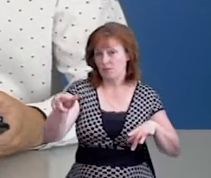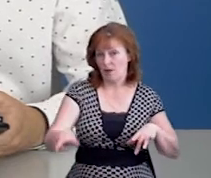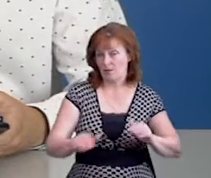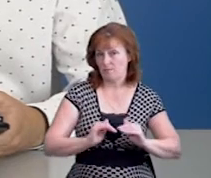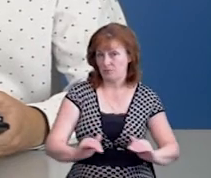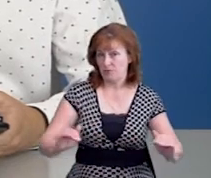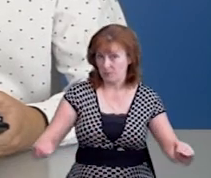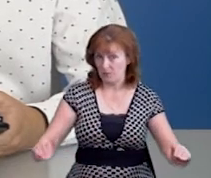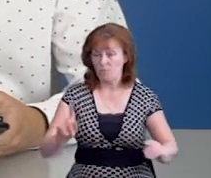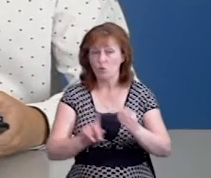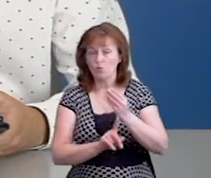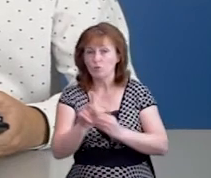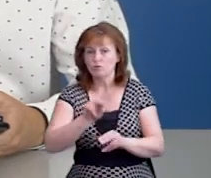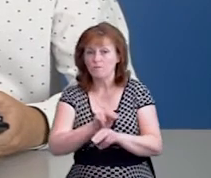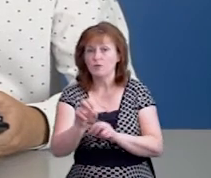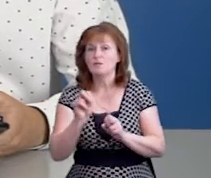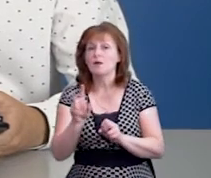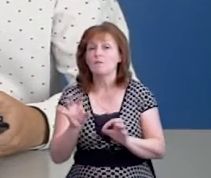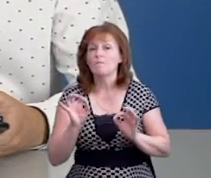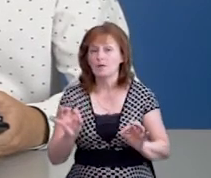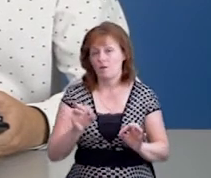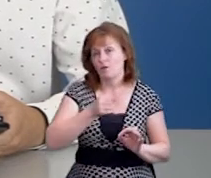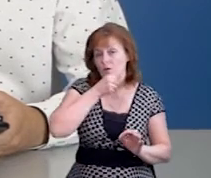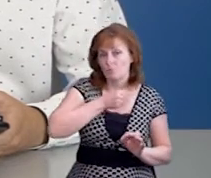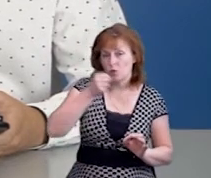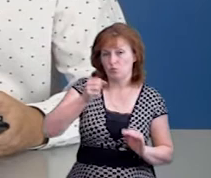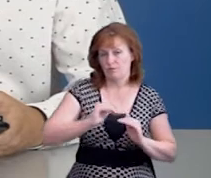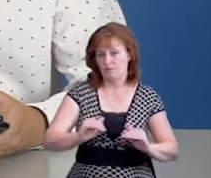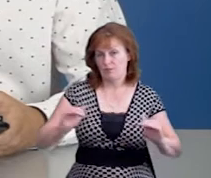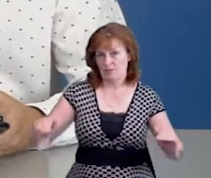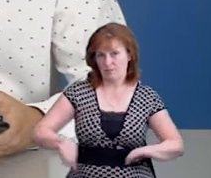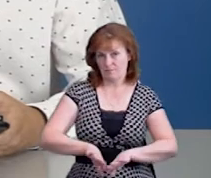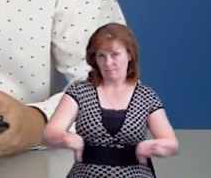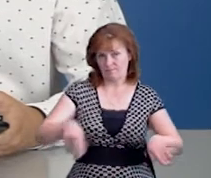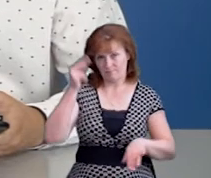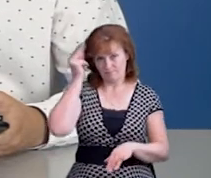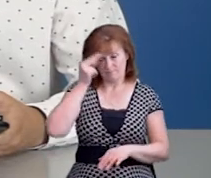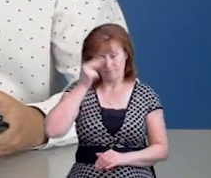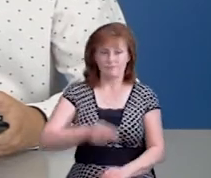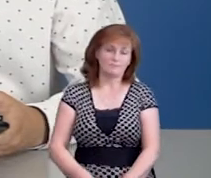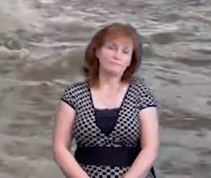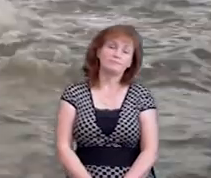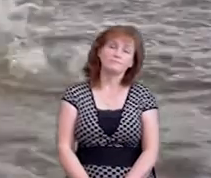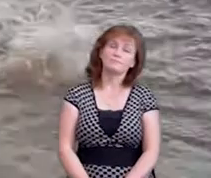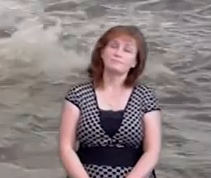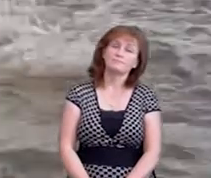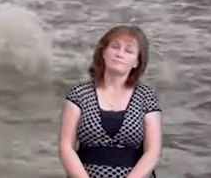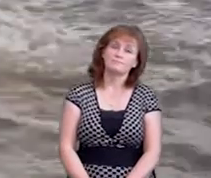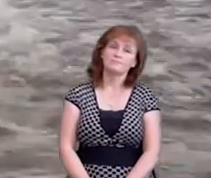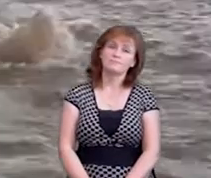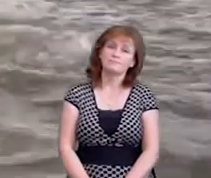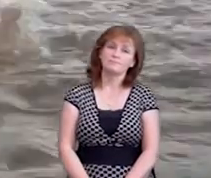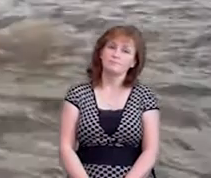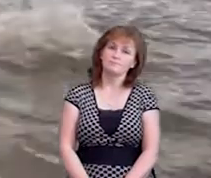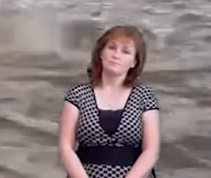Ковтун. Він почав вчити триматися на воді дорослих і дітей. Як це відбувається, бачила Наталія Гоман.